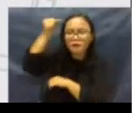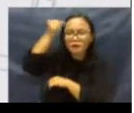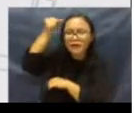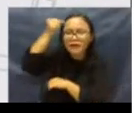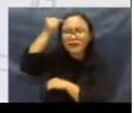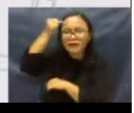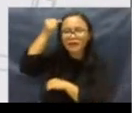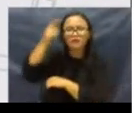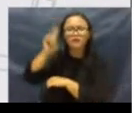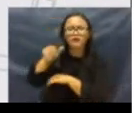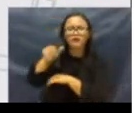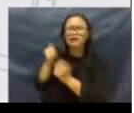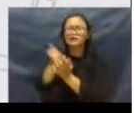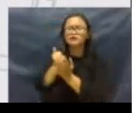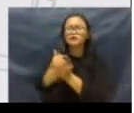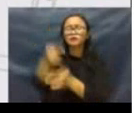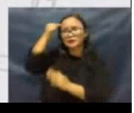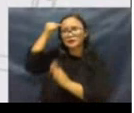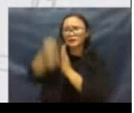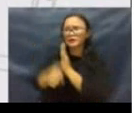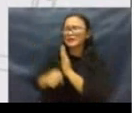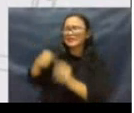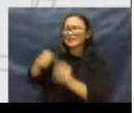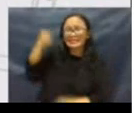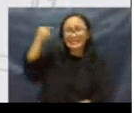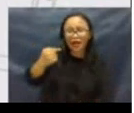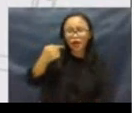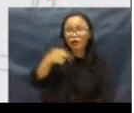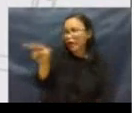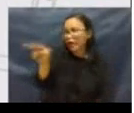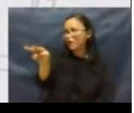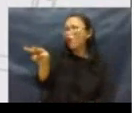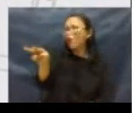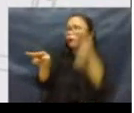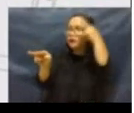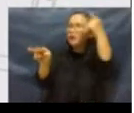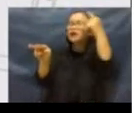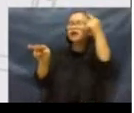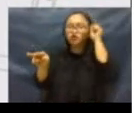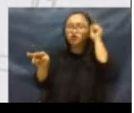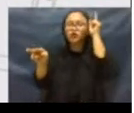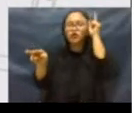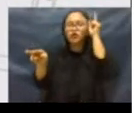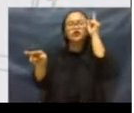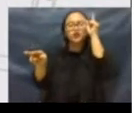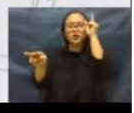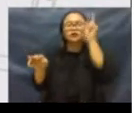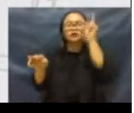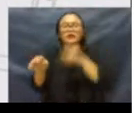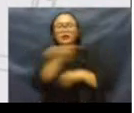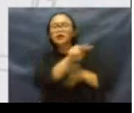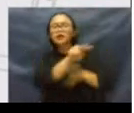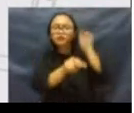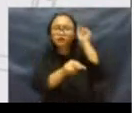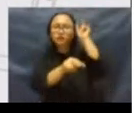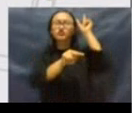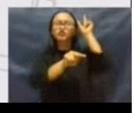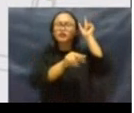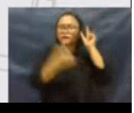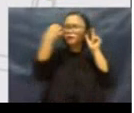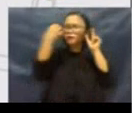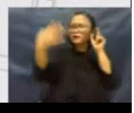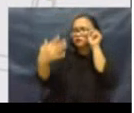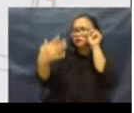yang sifatnya selalu standby pada seseorang. Jadi seseorang siap untuk mengambil keputusan dan selalu